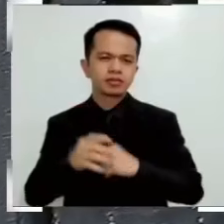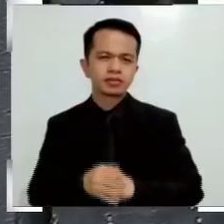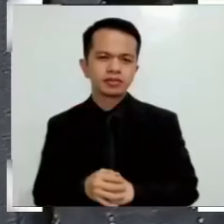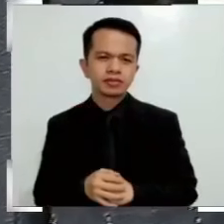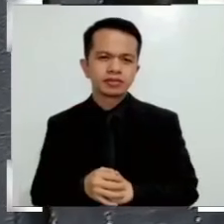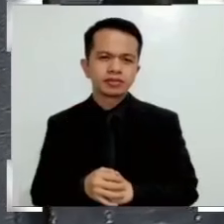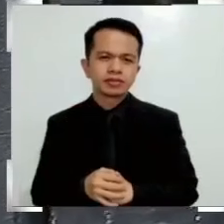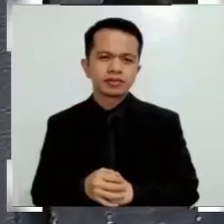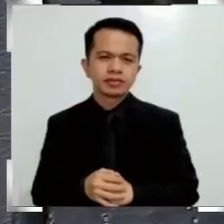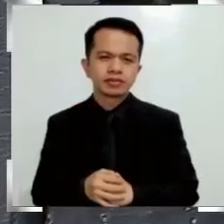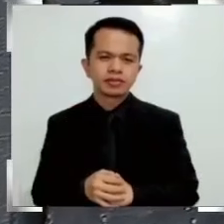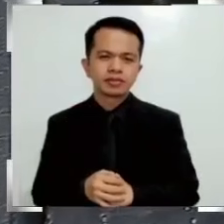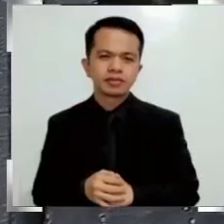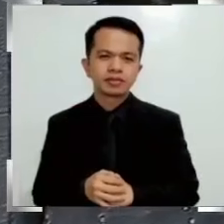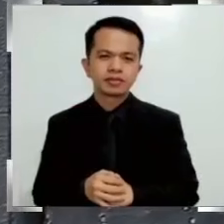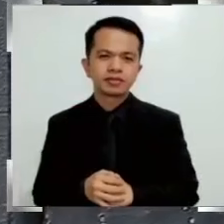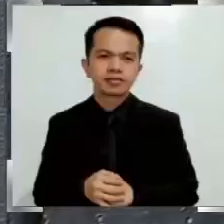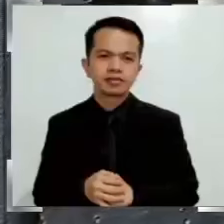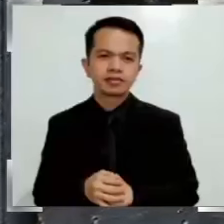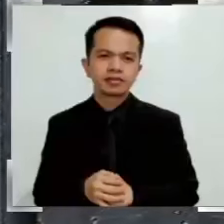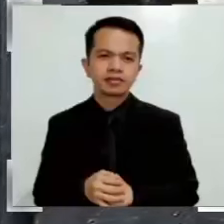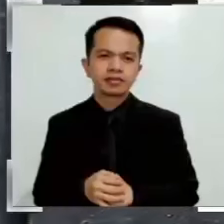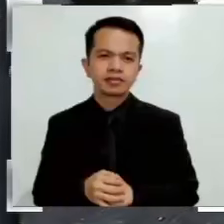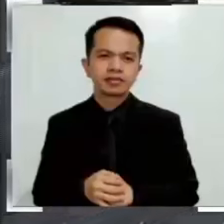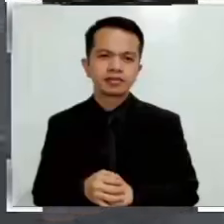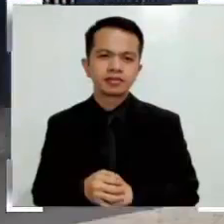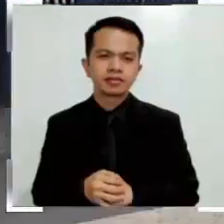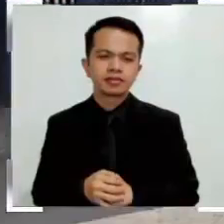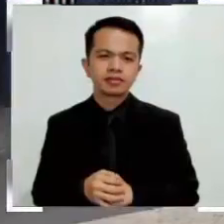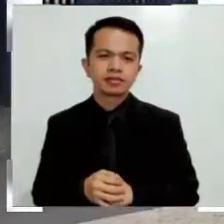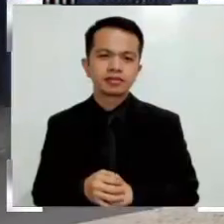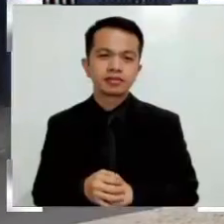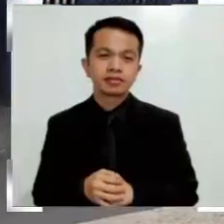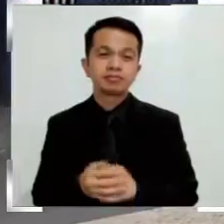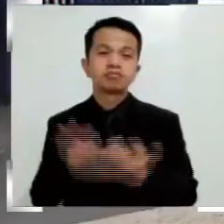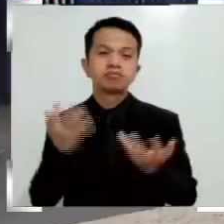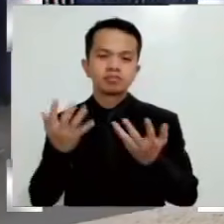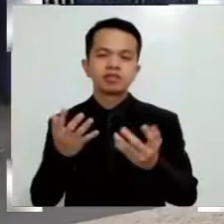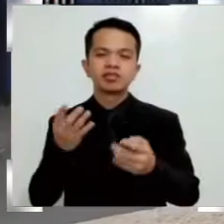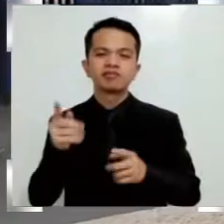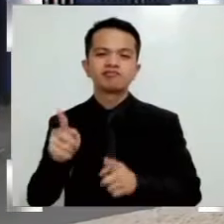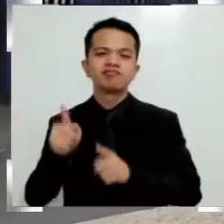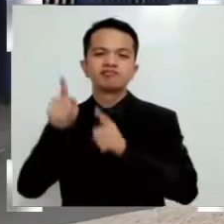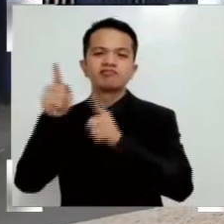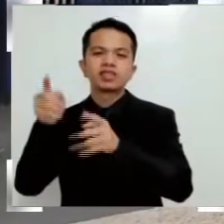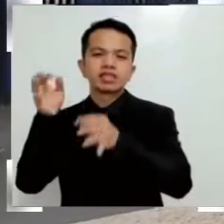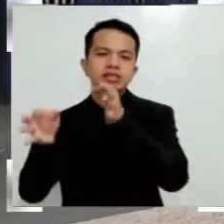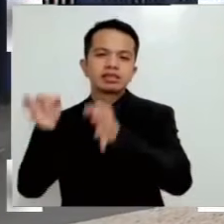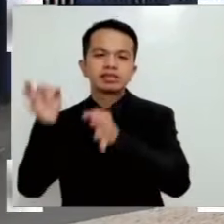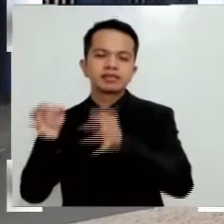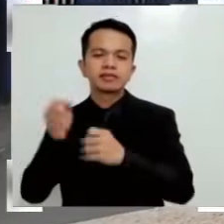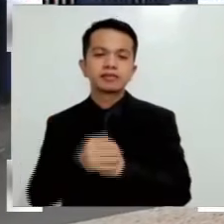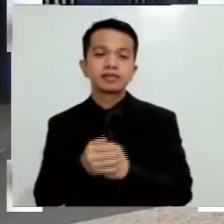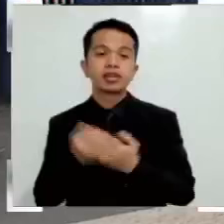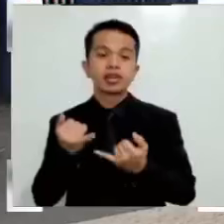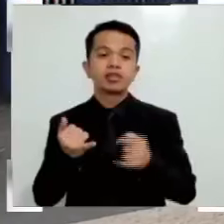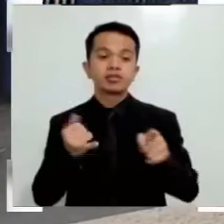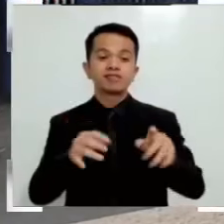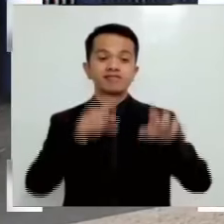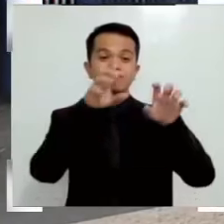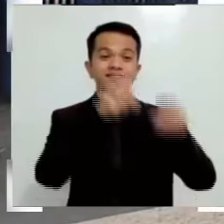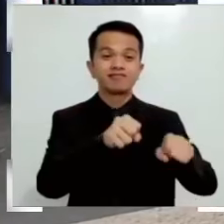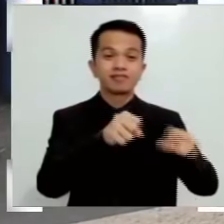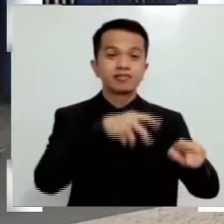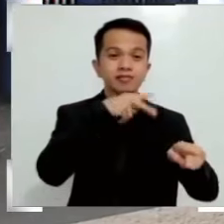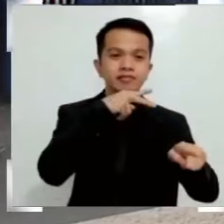Hindi wala naman po ma'am mai po sa korte na lang ma'am sa pagkakahuli sa suspect uusad na ang kaso laban sa kanya